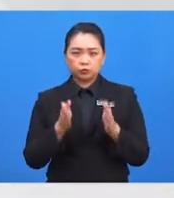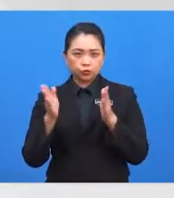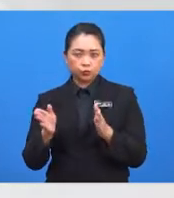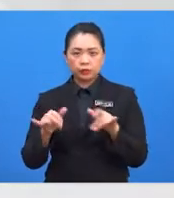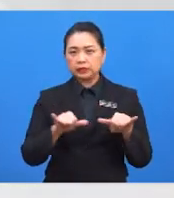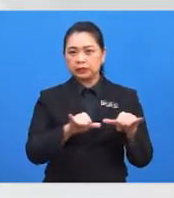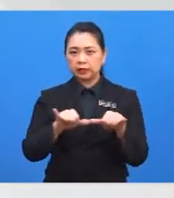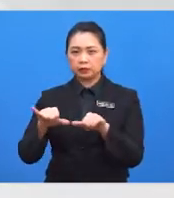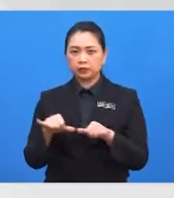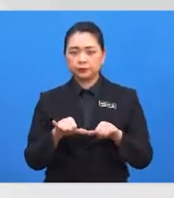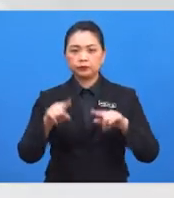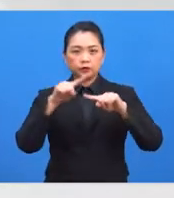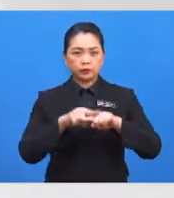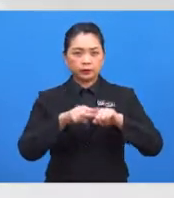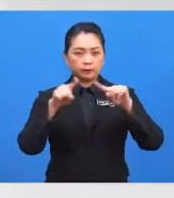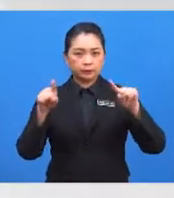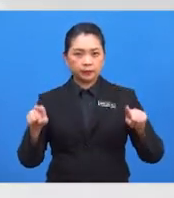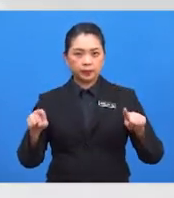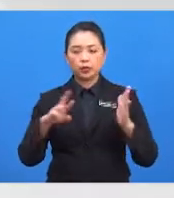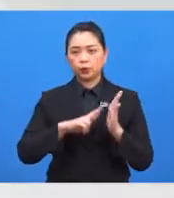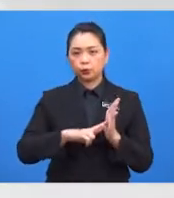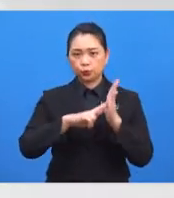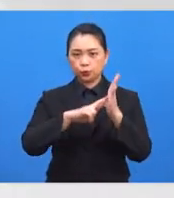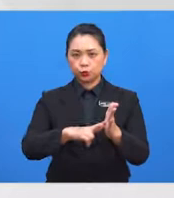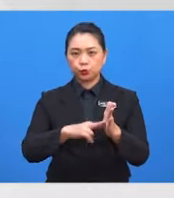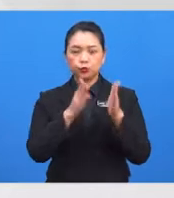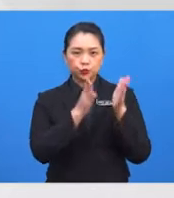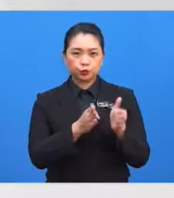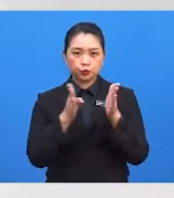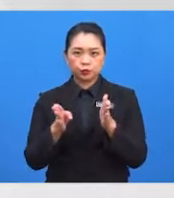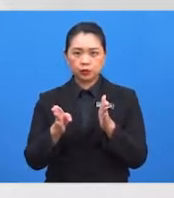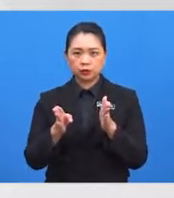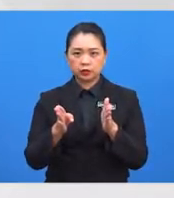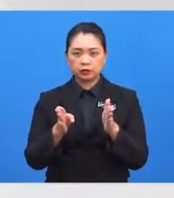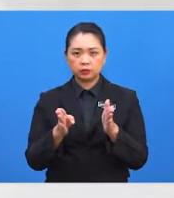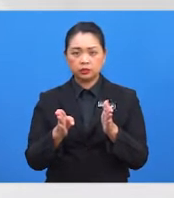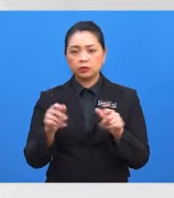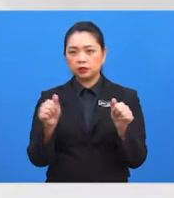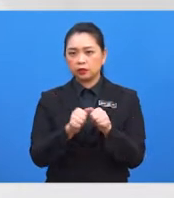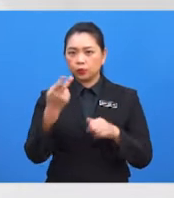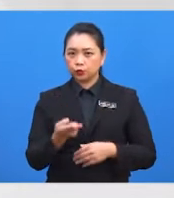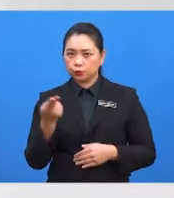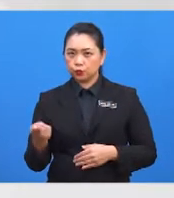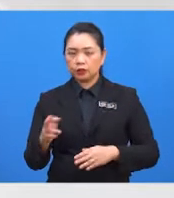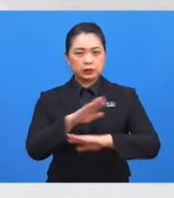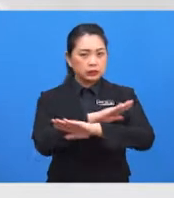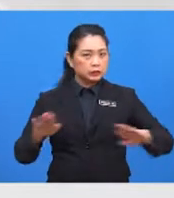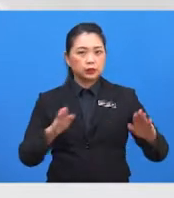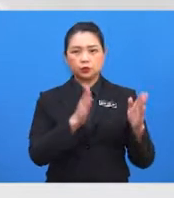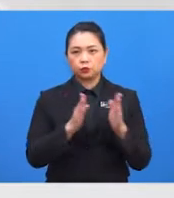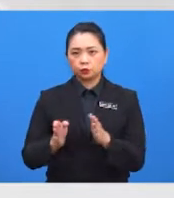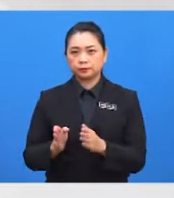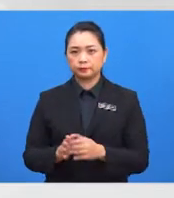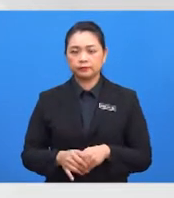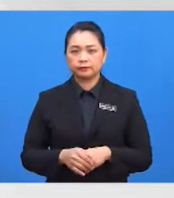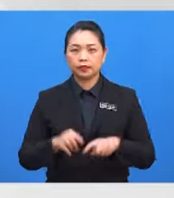atur standard. Tetapi sebaliknya merujuk kepada susun atur dengan unsur-unsur dan elemen yang tidak